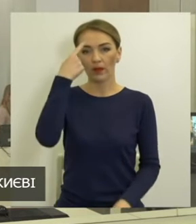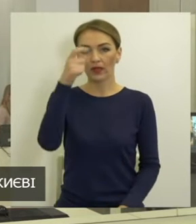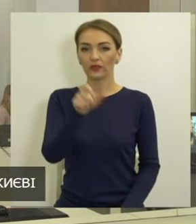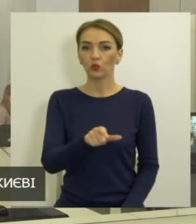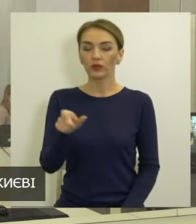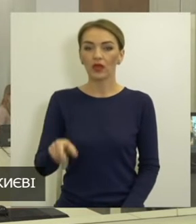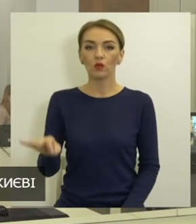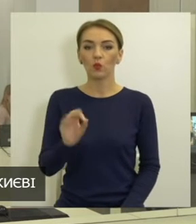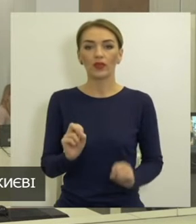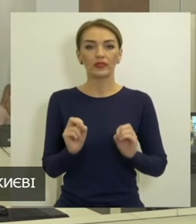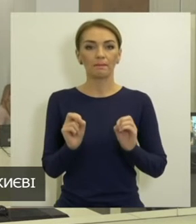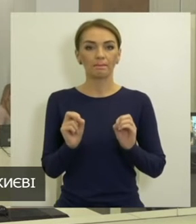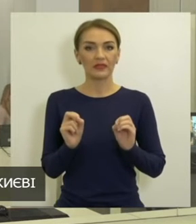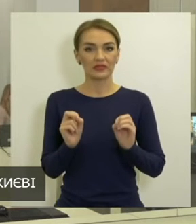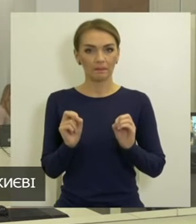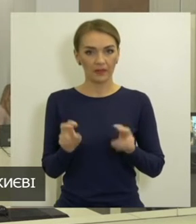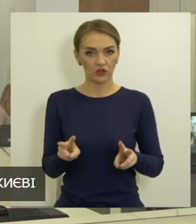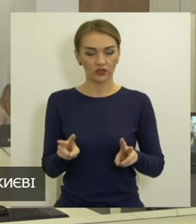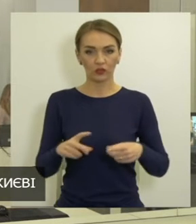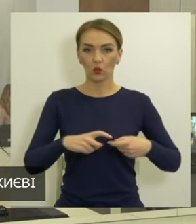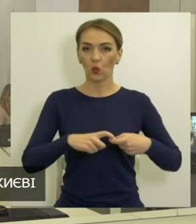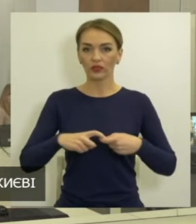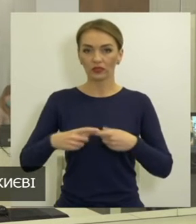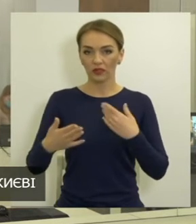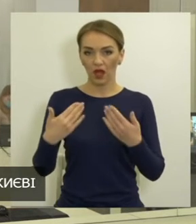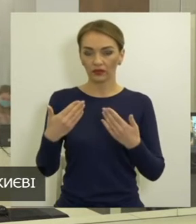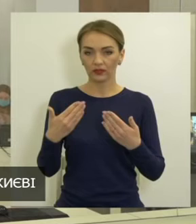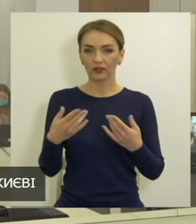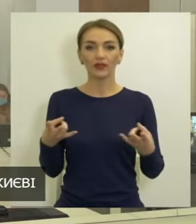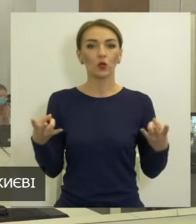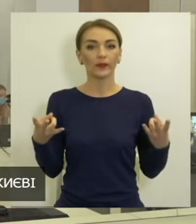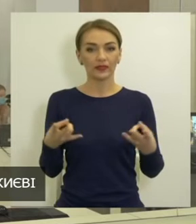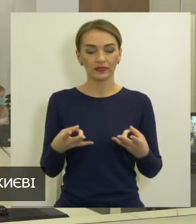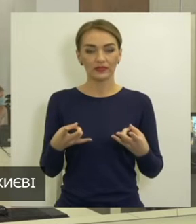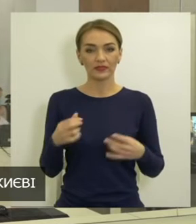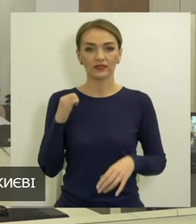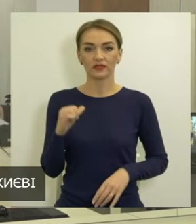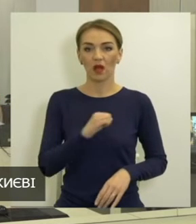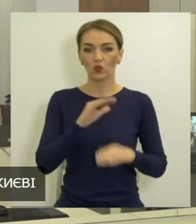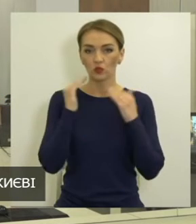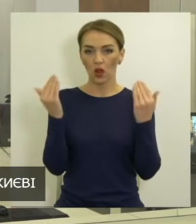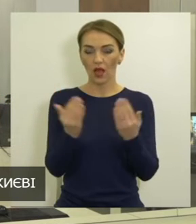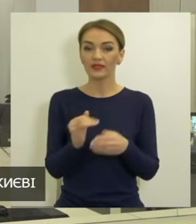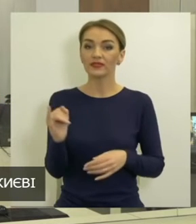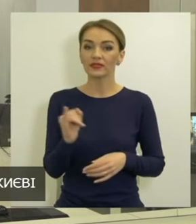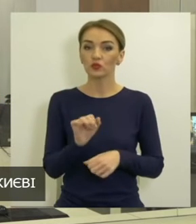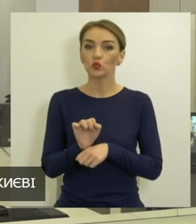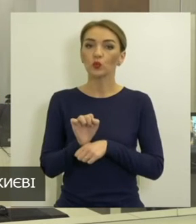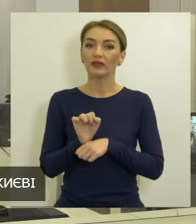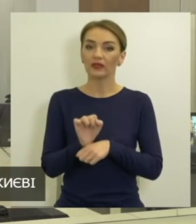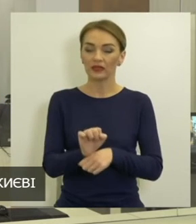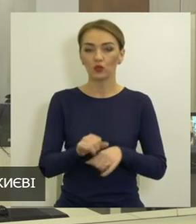про небезпечний контакт та необхідність самоізоляції і